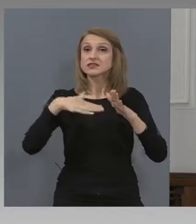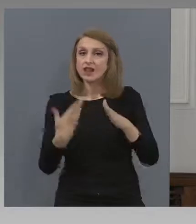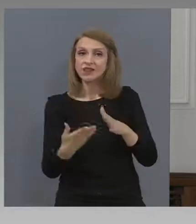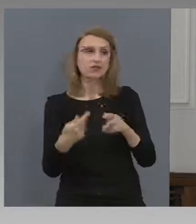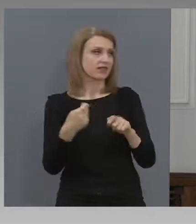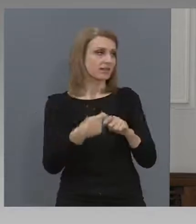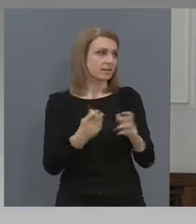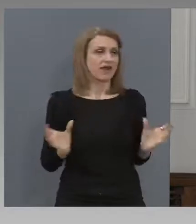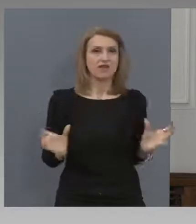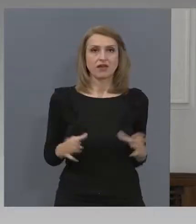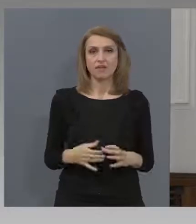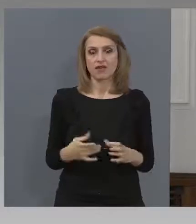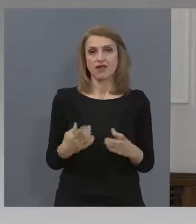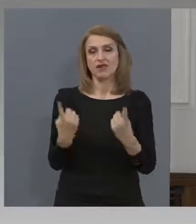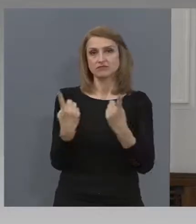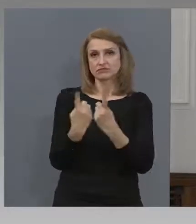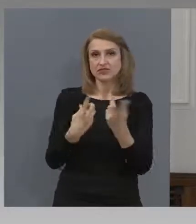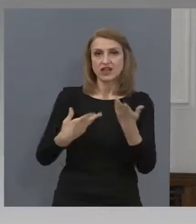тук заедно с